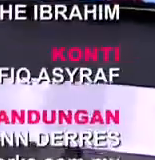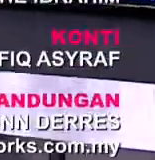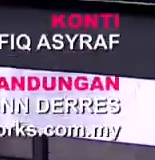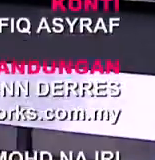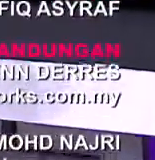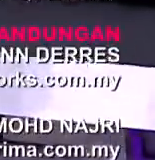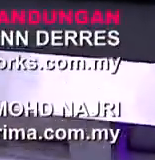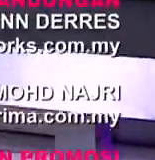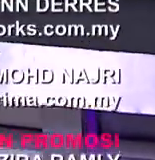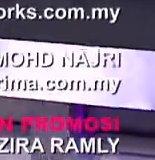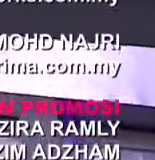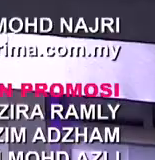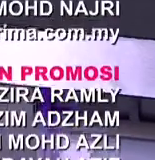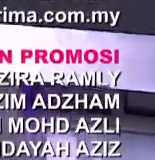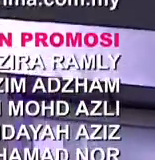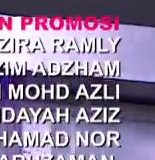byeam